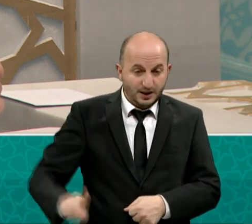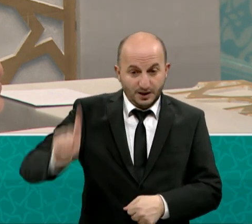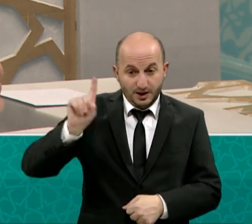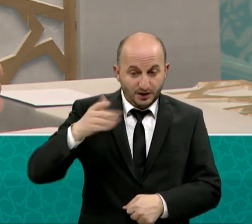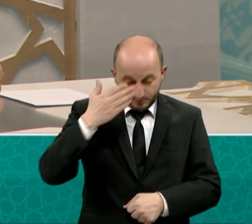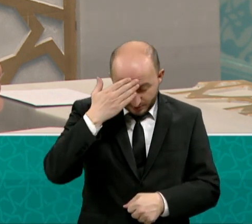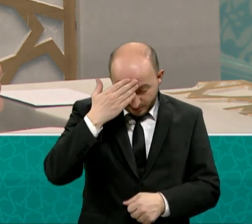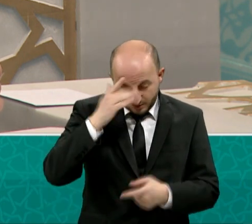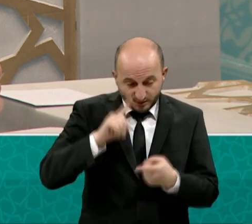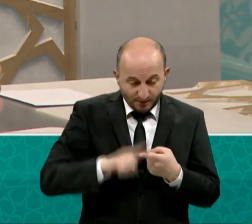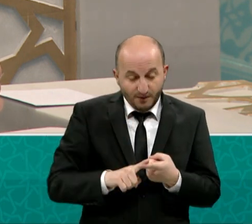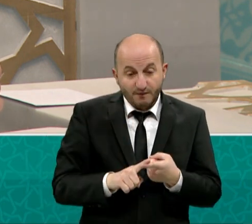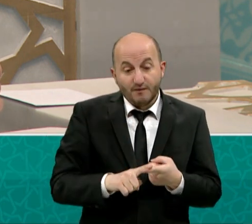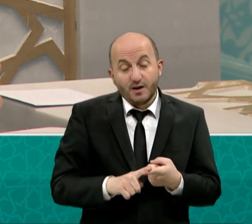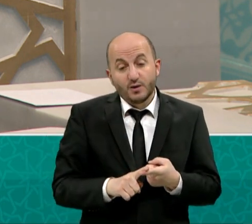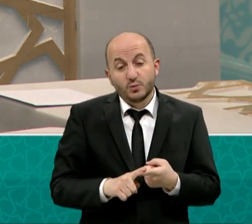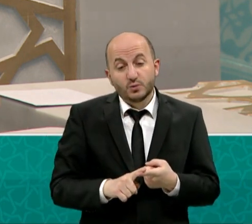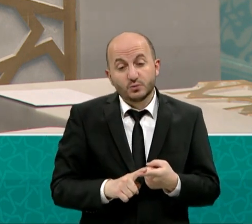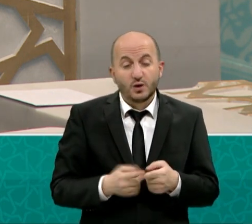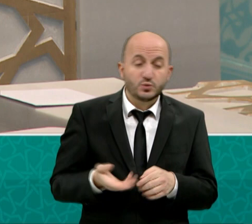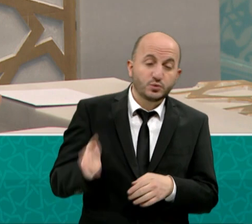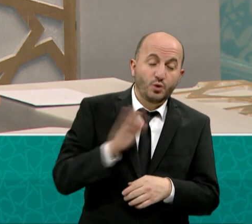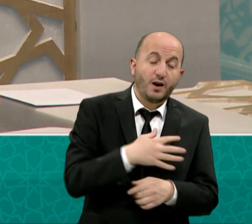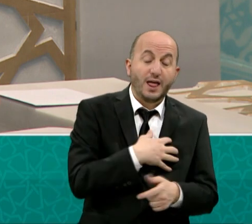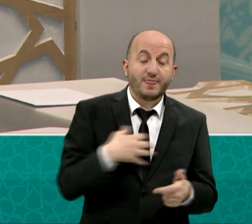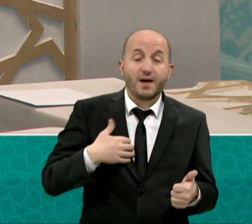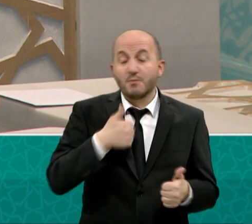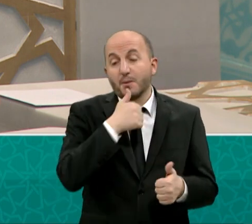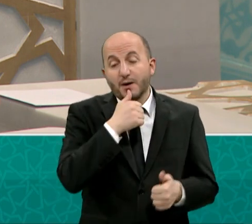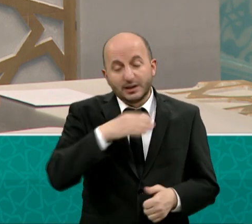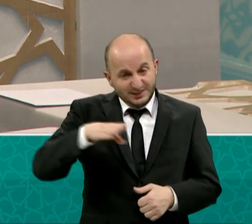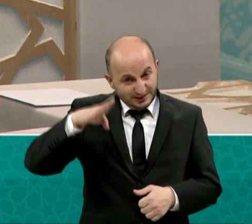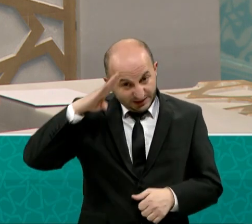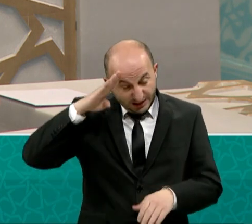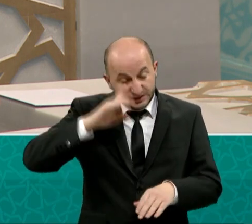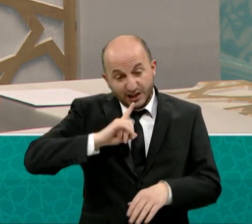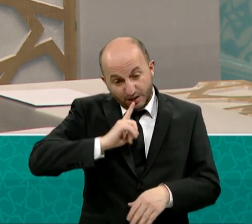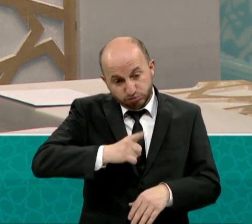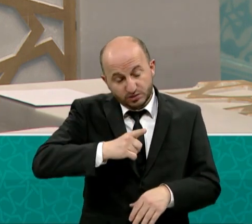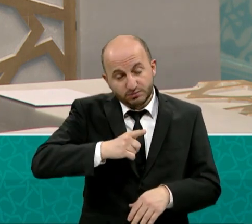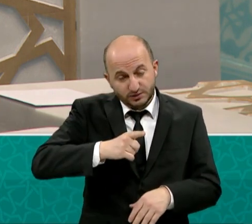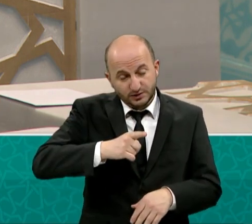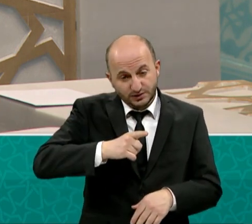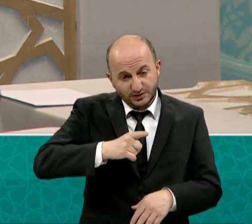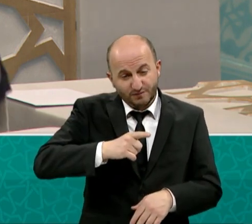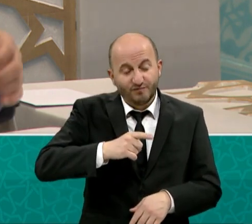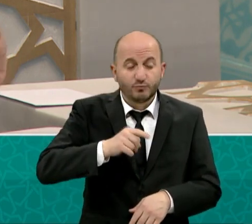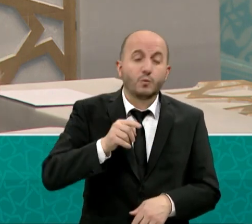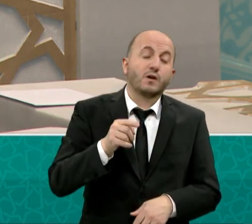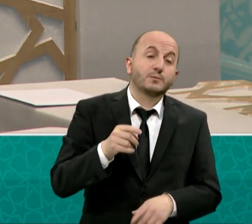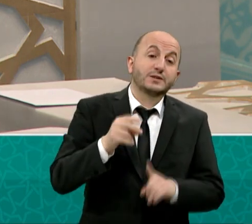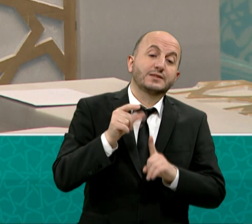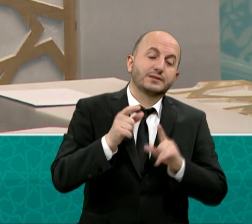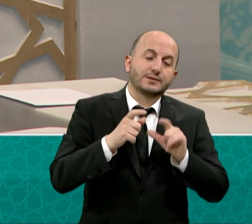ve kulluktan sonra anneye babaya itaatin emredilmesi ve bunun da